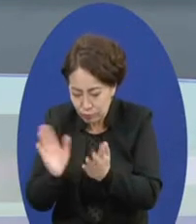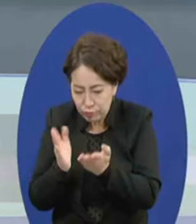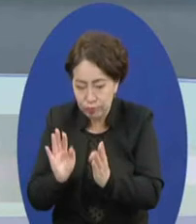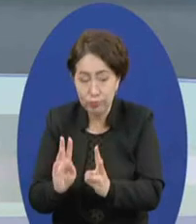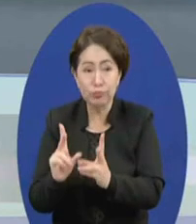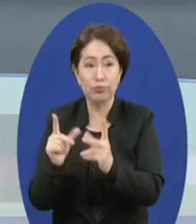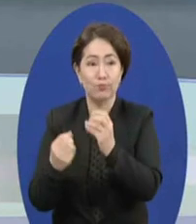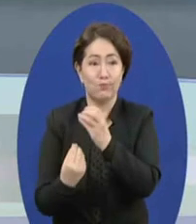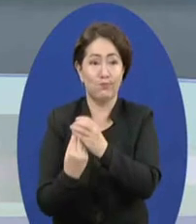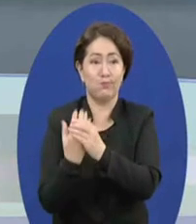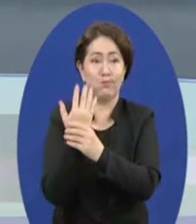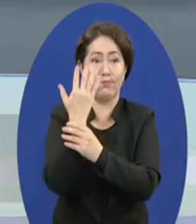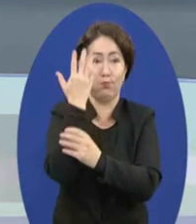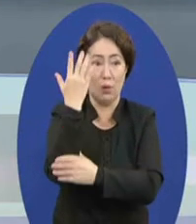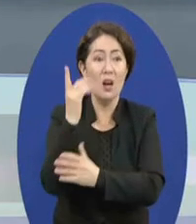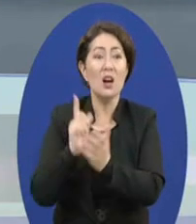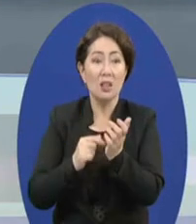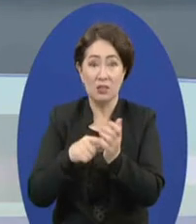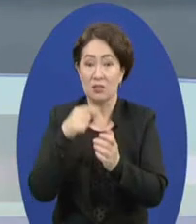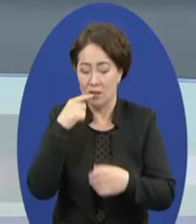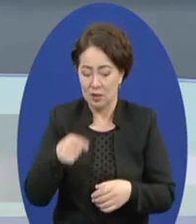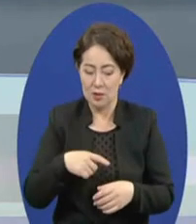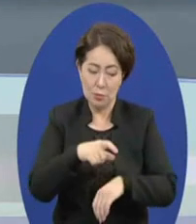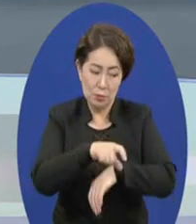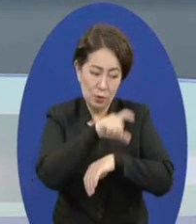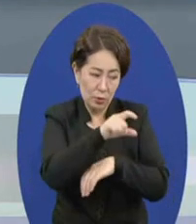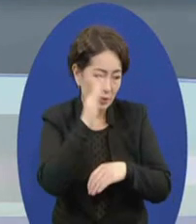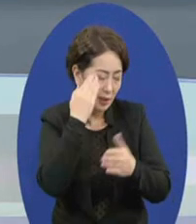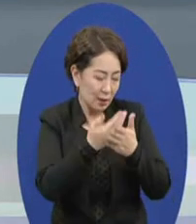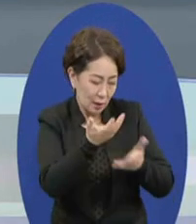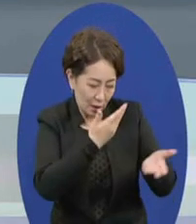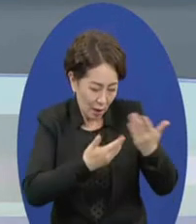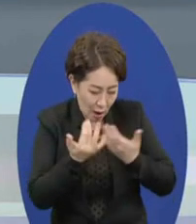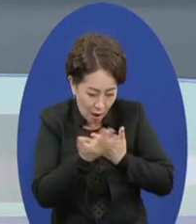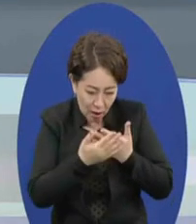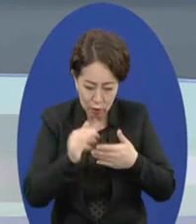байгаа юм а. Тиймээс аймгийнхан мэрэгжлийн хүмүүсээс санал авч төлөвлөгөөгөө